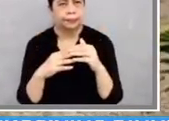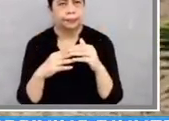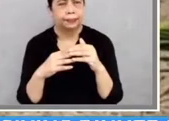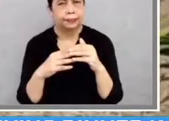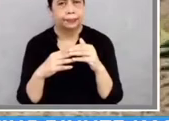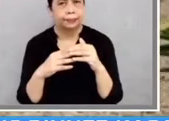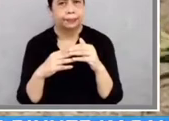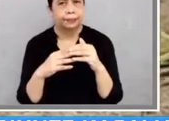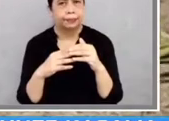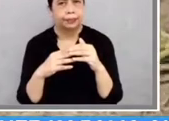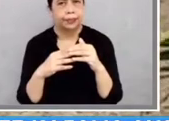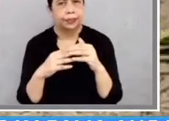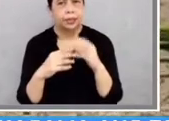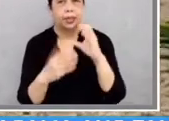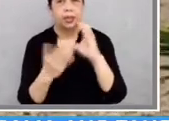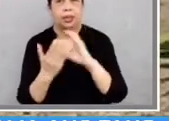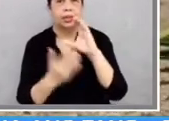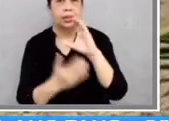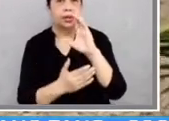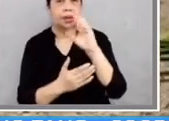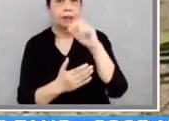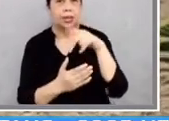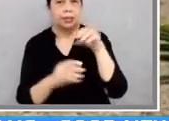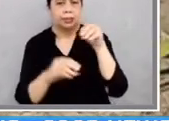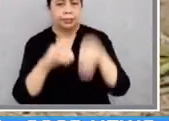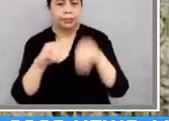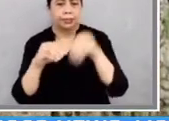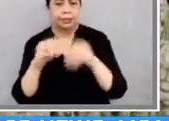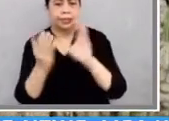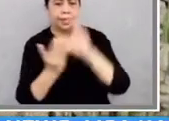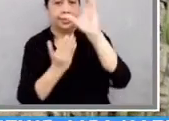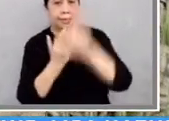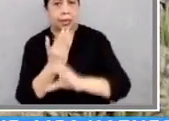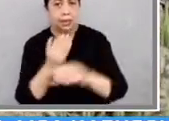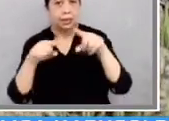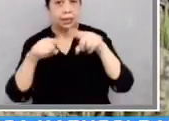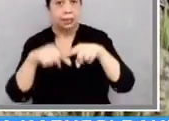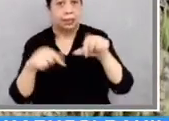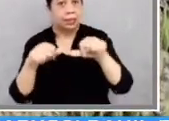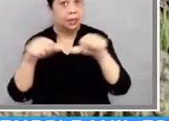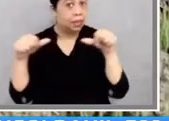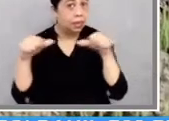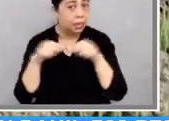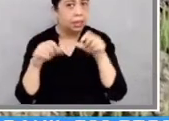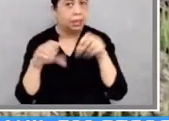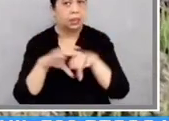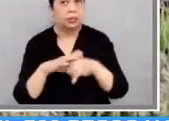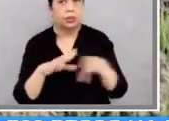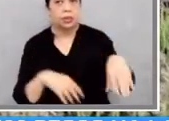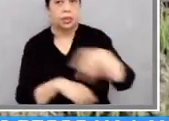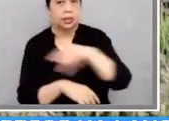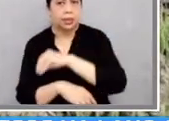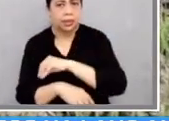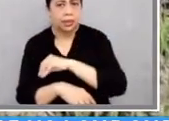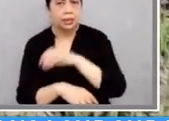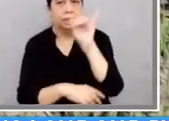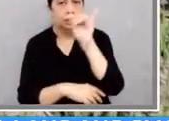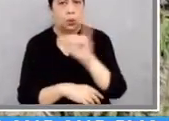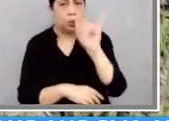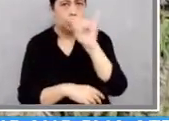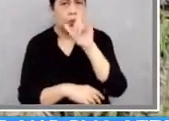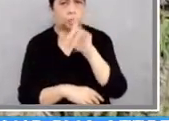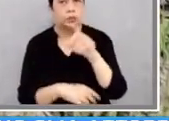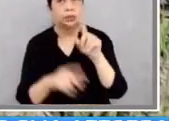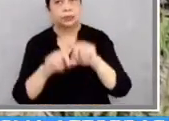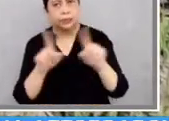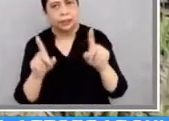cropping calendar. Ano po? So, pinaplano po namin. Depende po sa area. Sa Cagayan, iba naman po yung weather doon. Sa Ilocos, iba naman po. So,